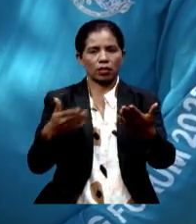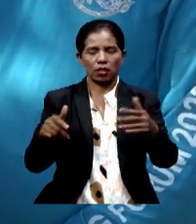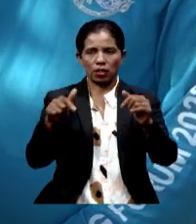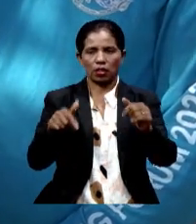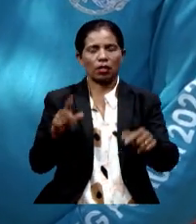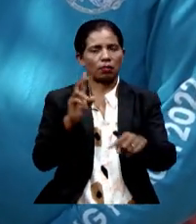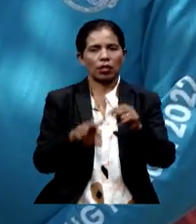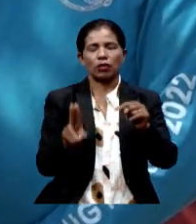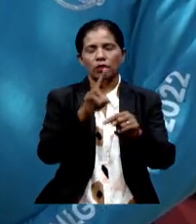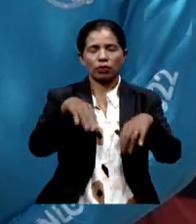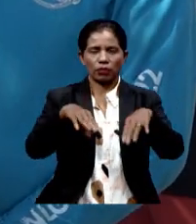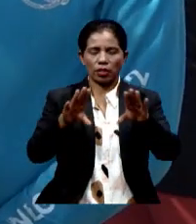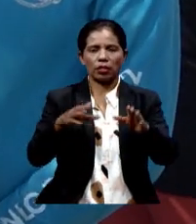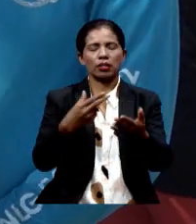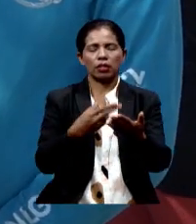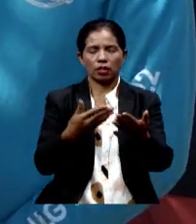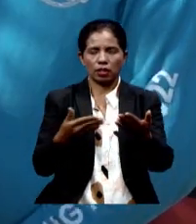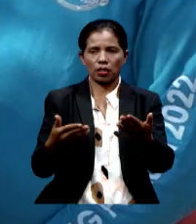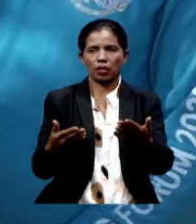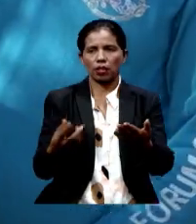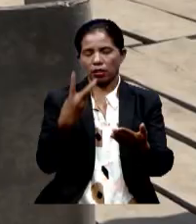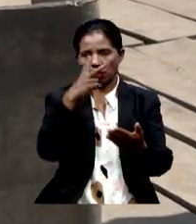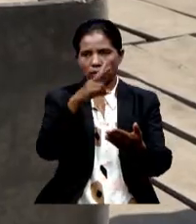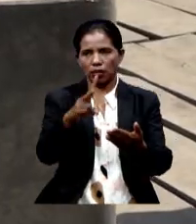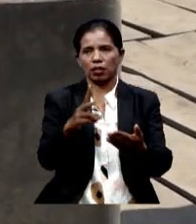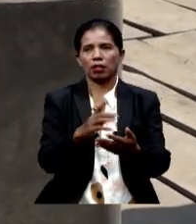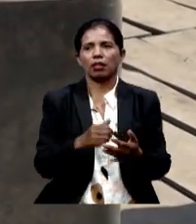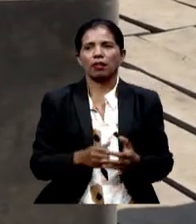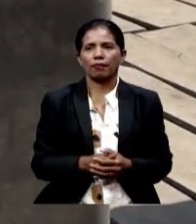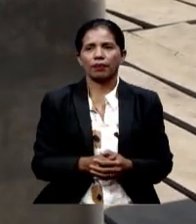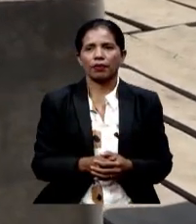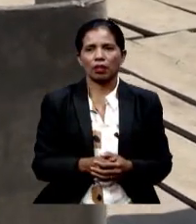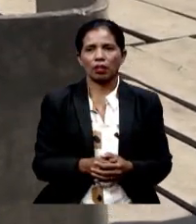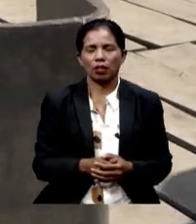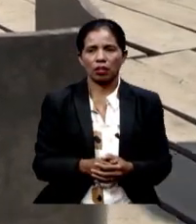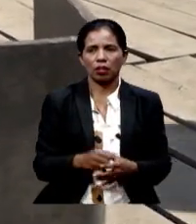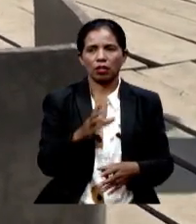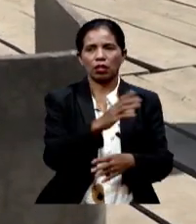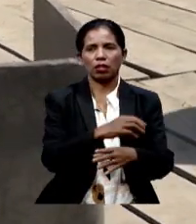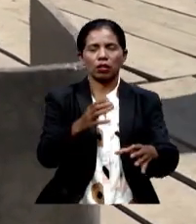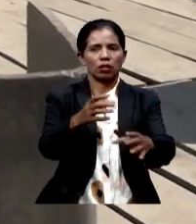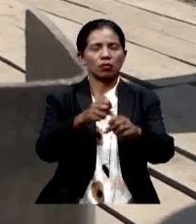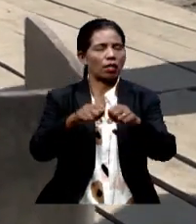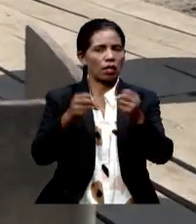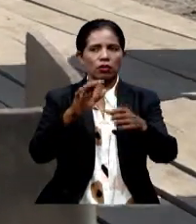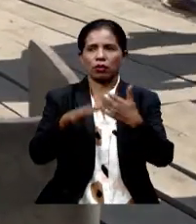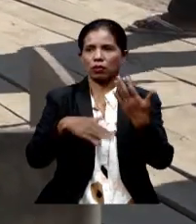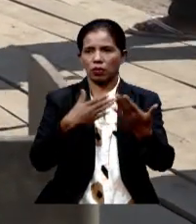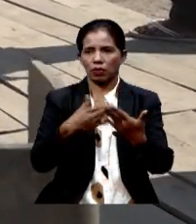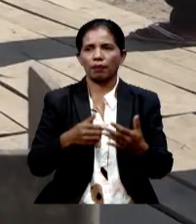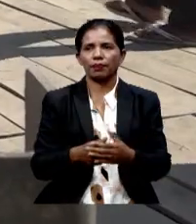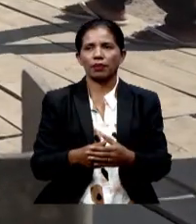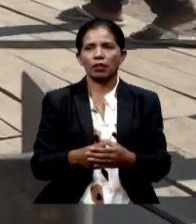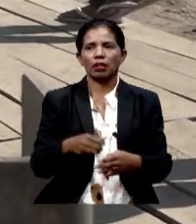labele usa. Agora, hare, ita bot leno câmera ne vai, hare, carta, ne vamos sobo sa estraga outro. Besi